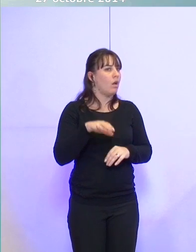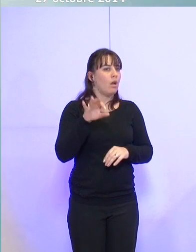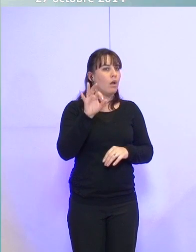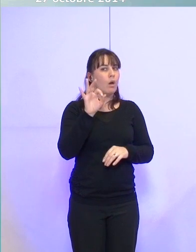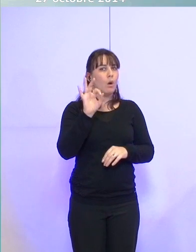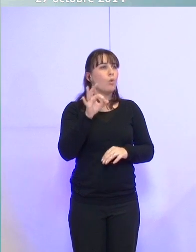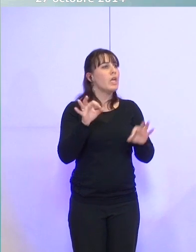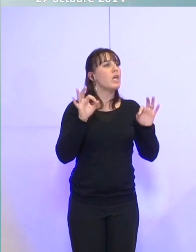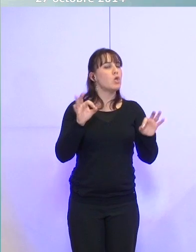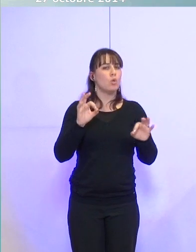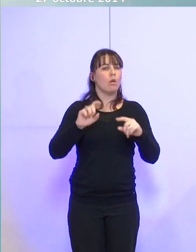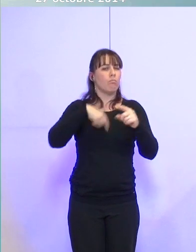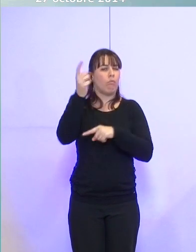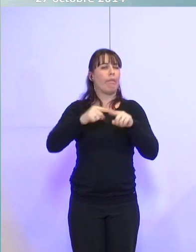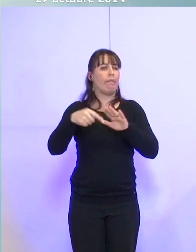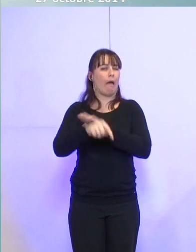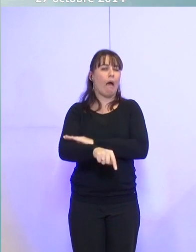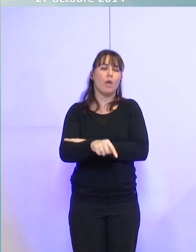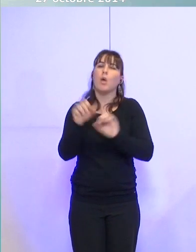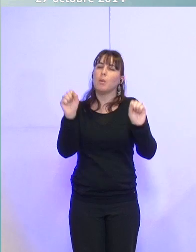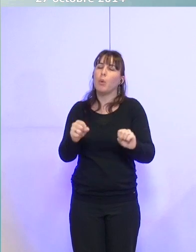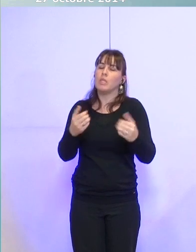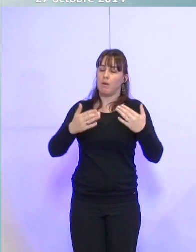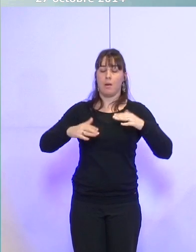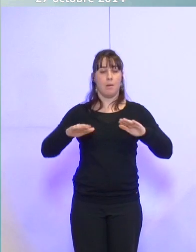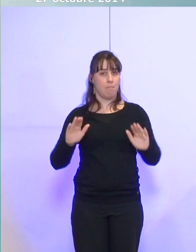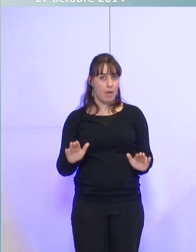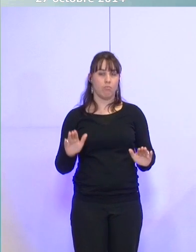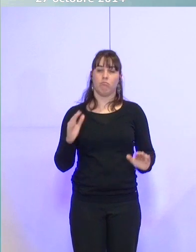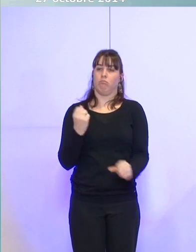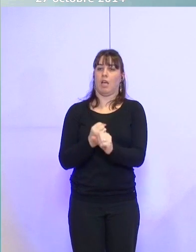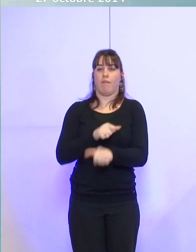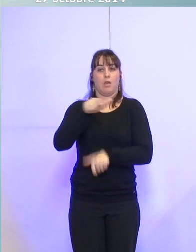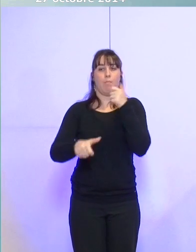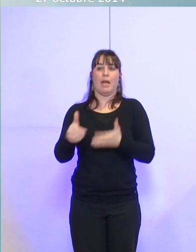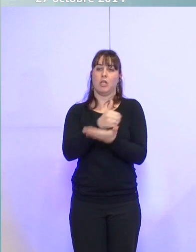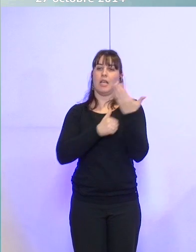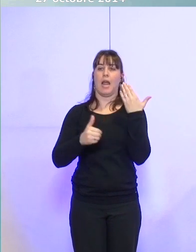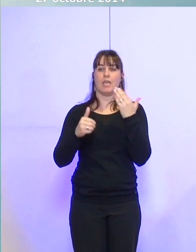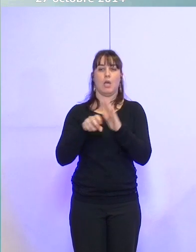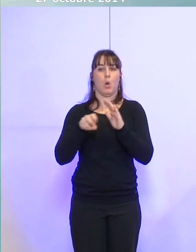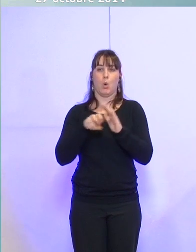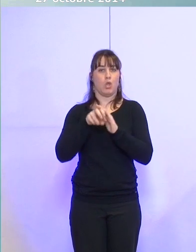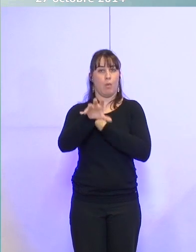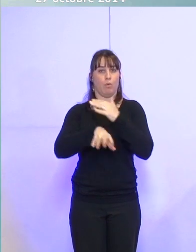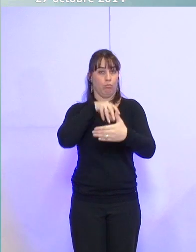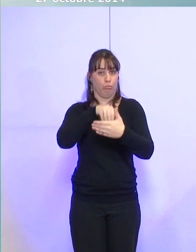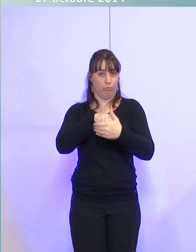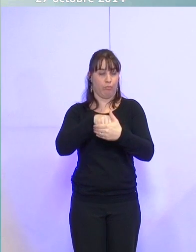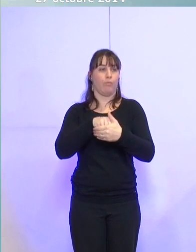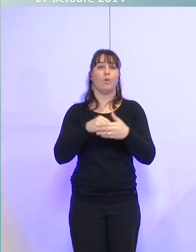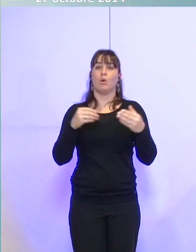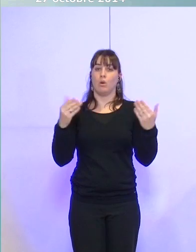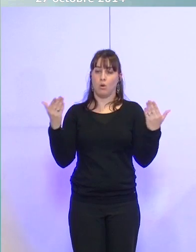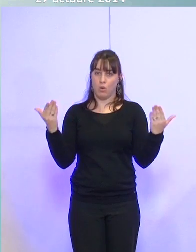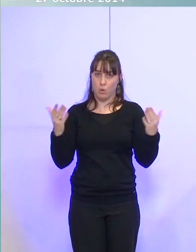pourra effectivement y revenir plus en détail. Hein. Mais a priori, donc, le travail des personnels de la ville de Grenoble sur le projet se passera dans le